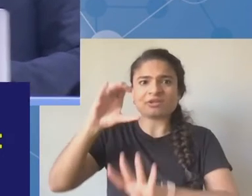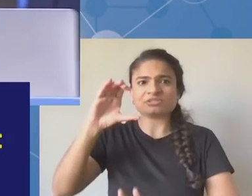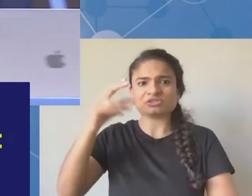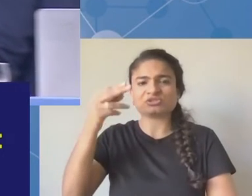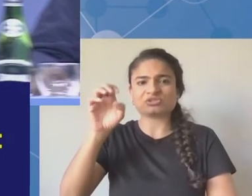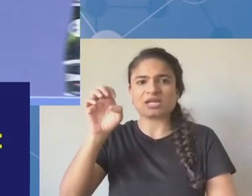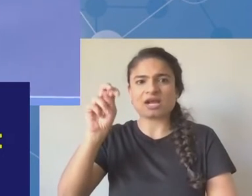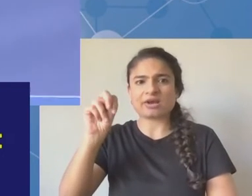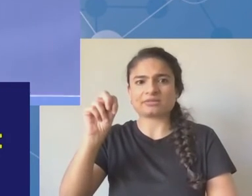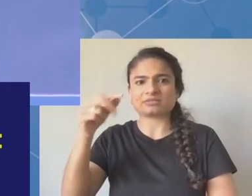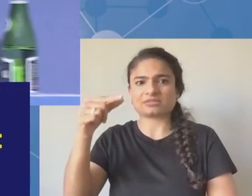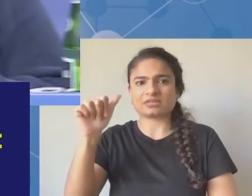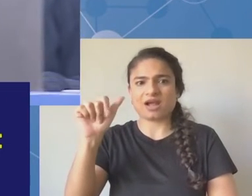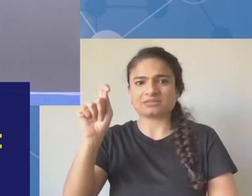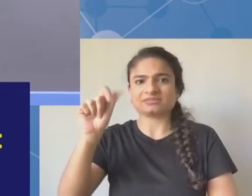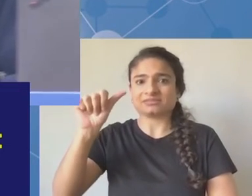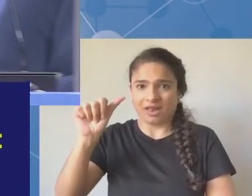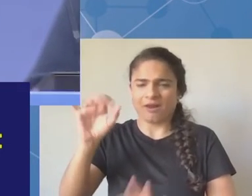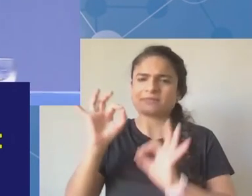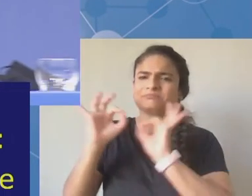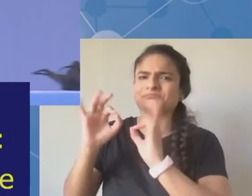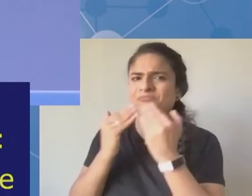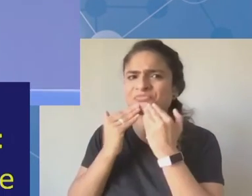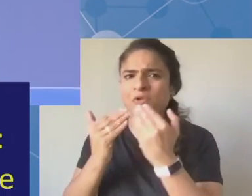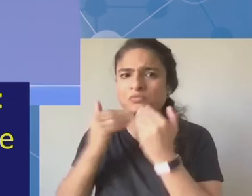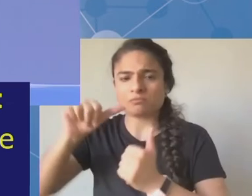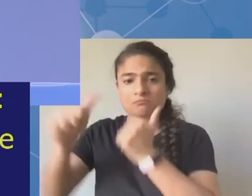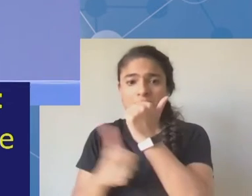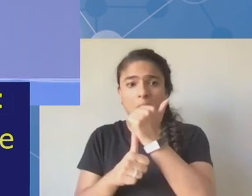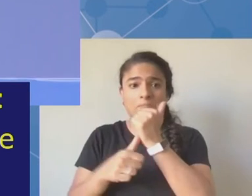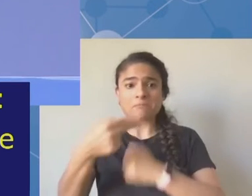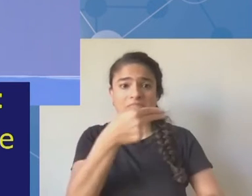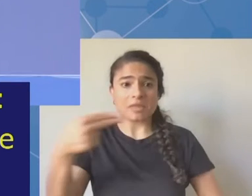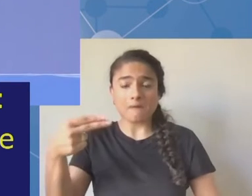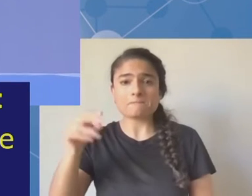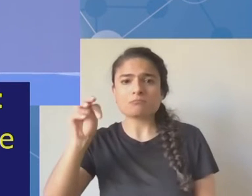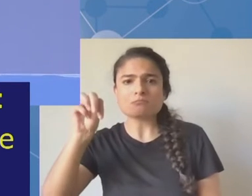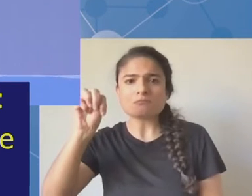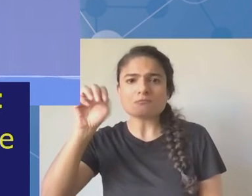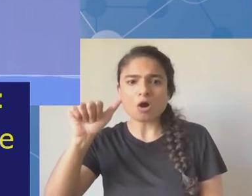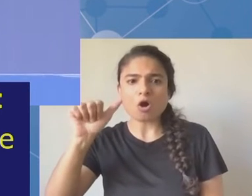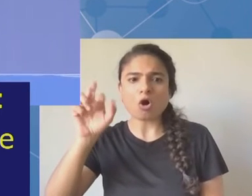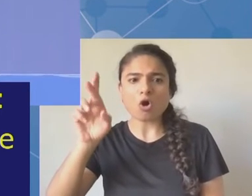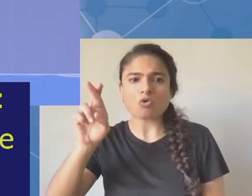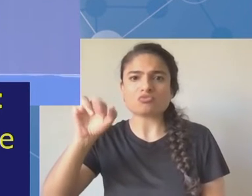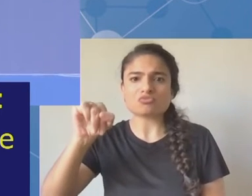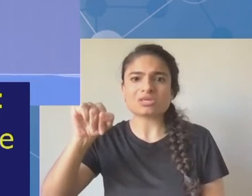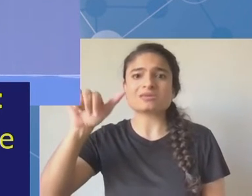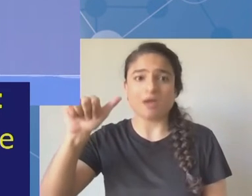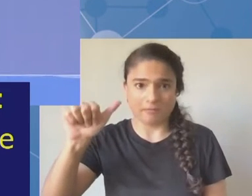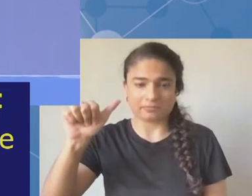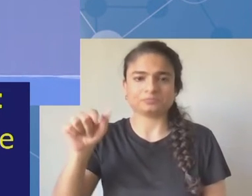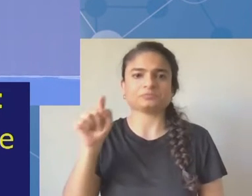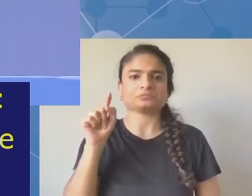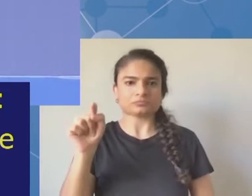То есть заместитель генерального секретаря. Добрый день, сердечно всех приветствую, как тех, кто с